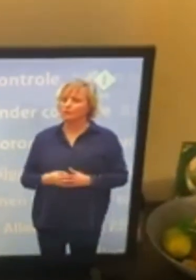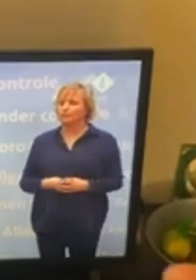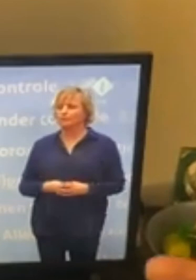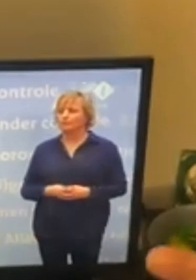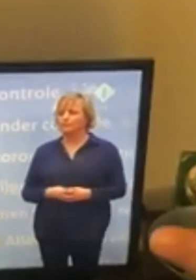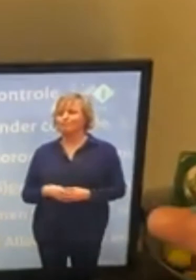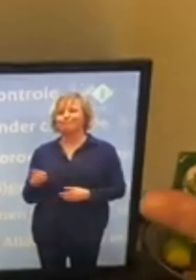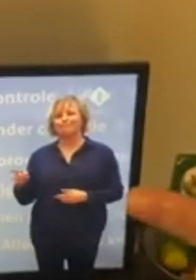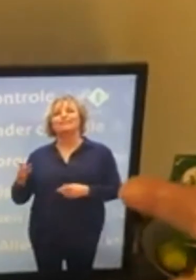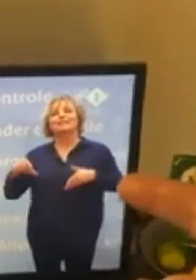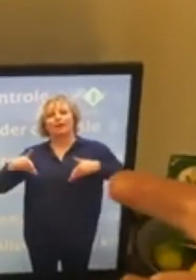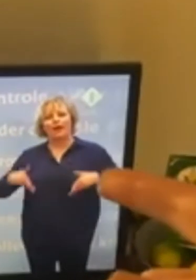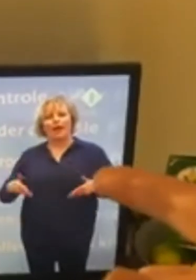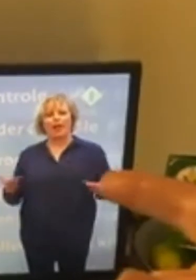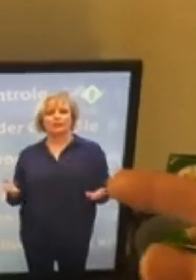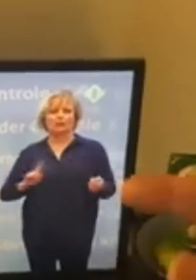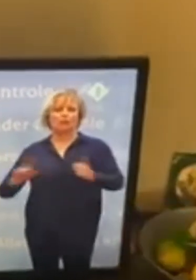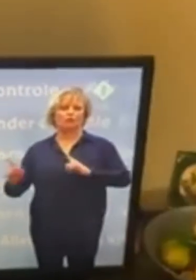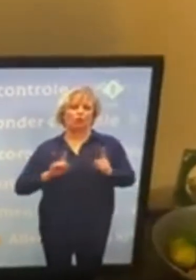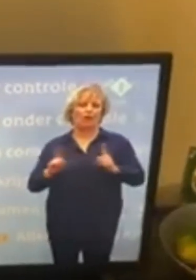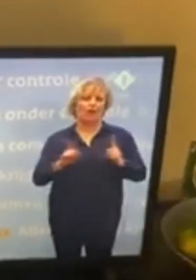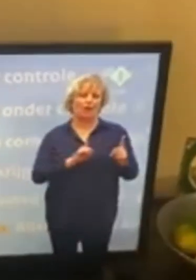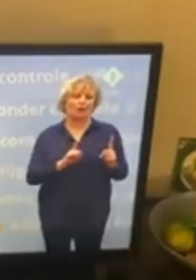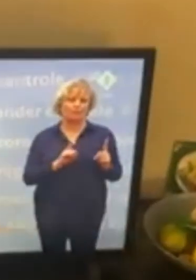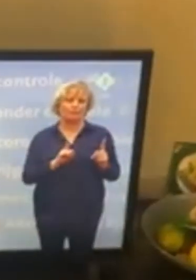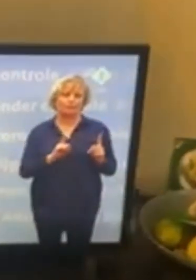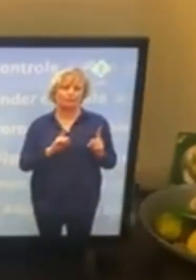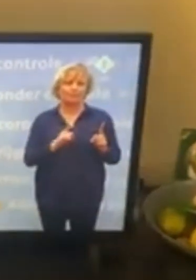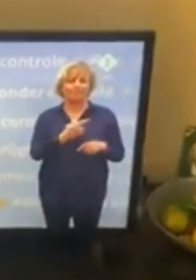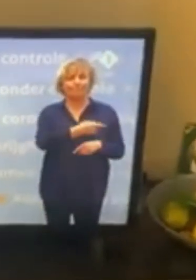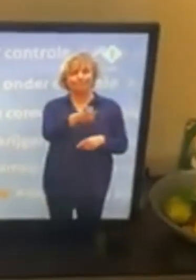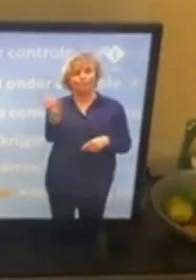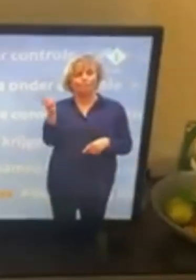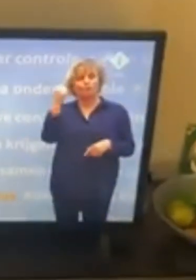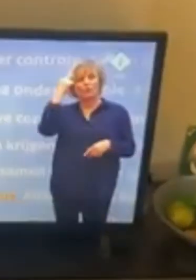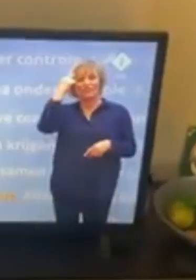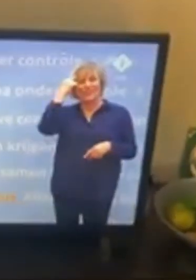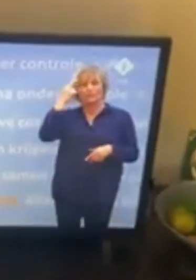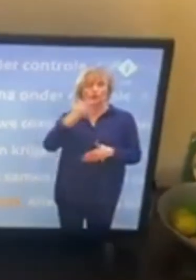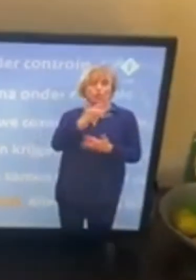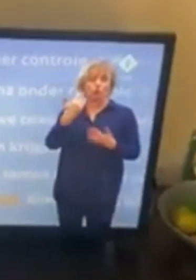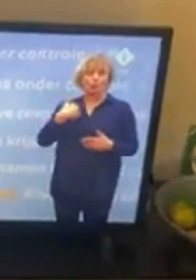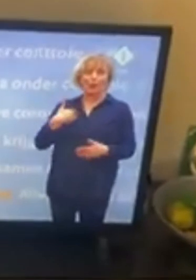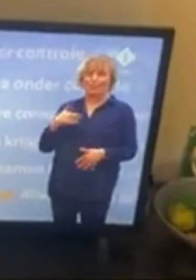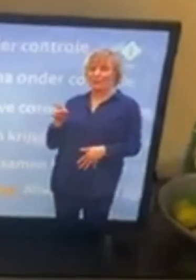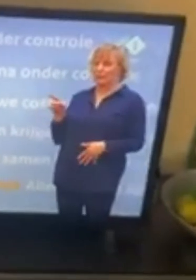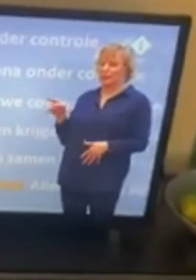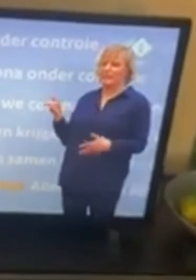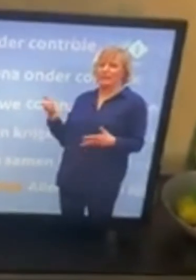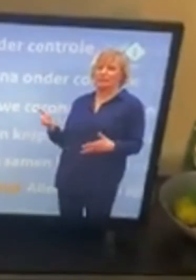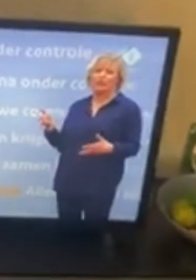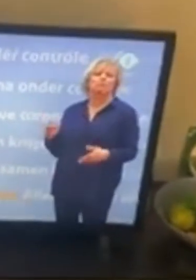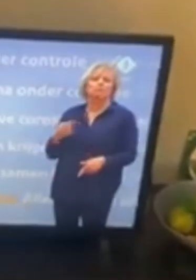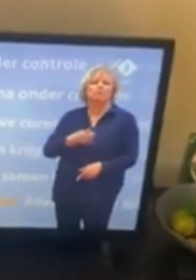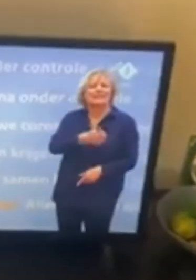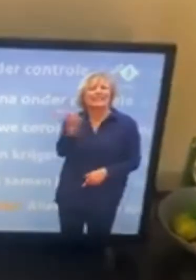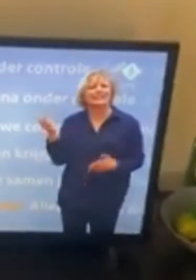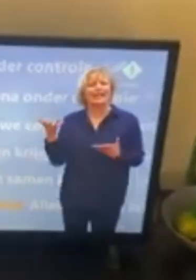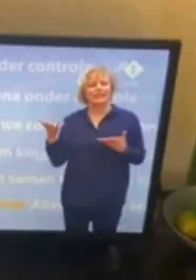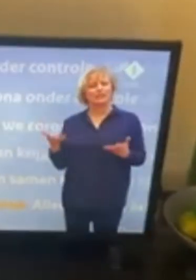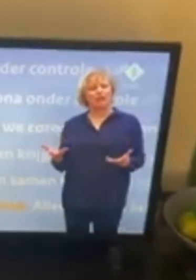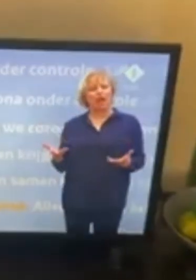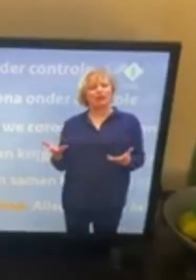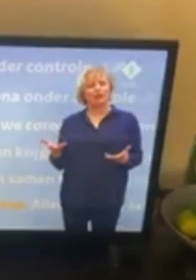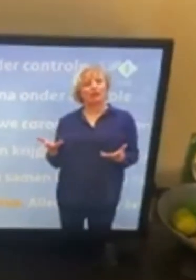nou als zij opeens jeuk aan de neus heeft? Te realiseren dat er mensen zijn die het heel zwaar hebben. Ik denk dat langzamerhand heel Nederland het heel zwaar heeft. Maar binnen